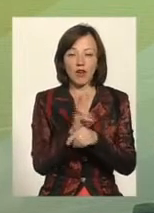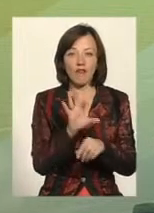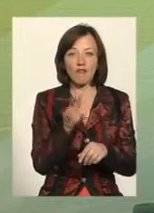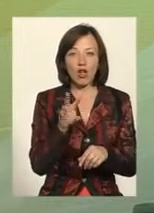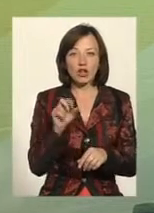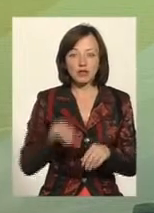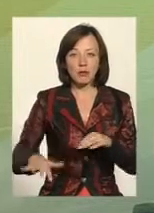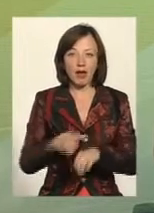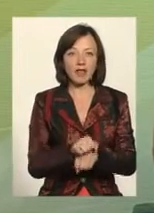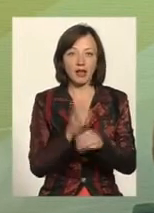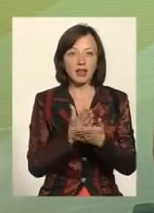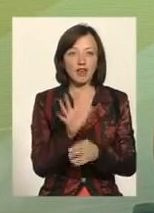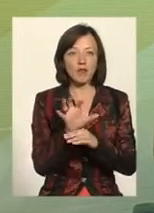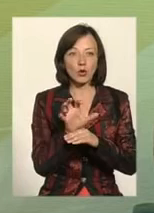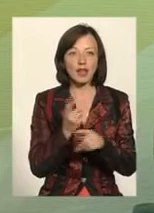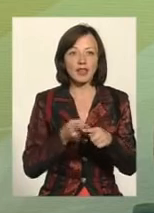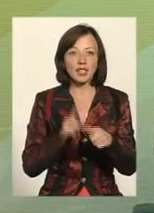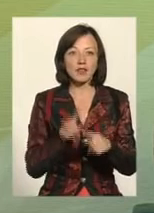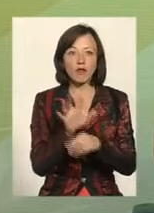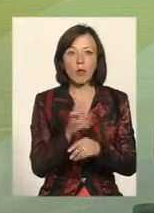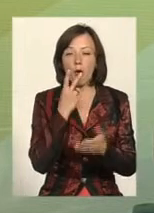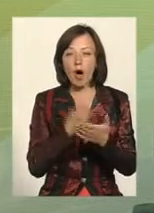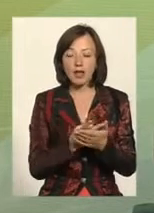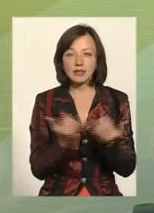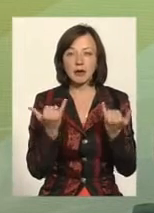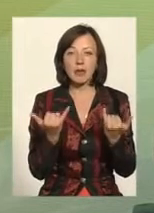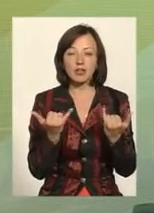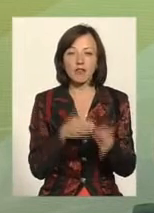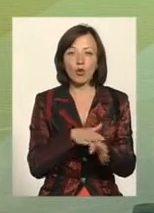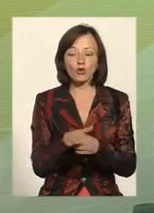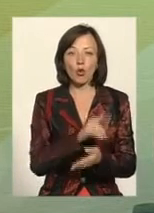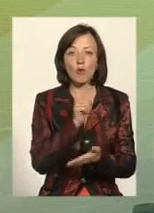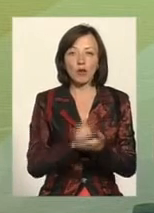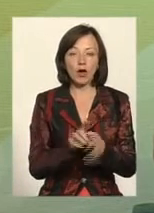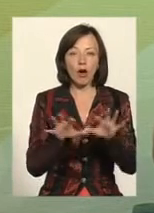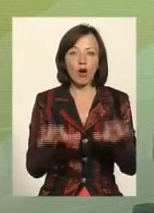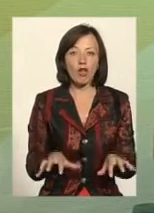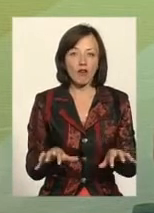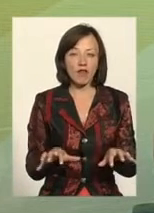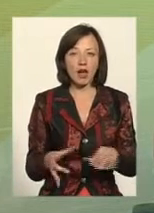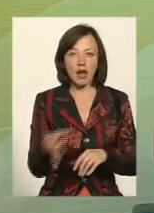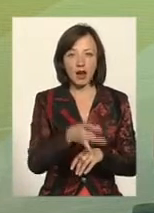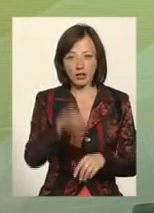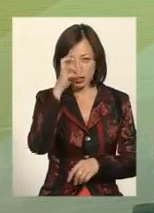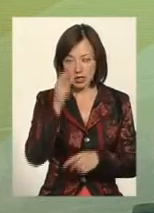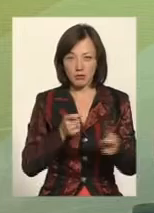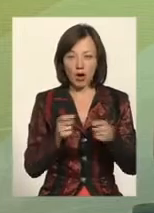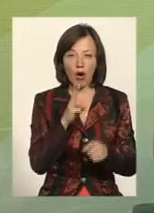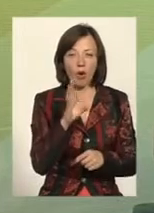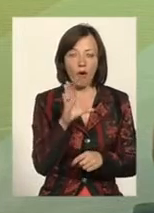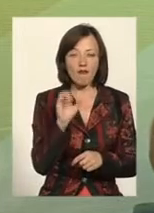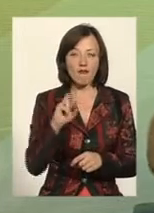Волочиський майдан, є фотографія. На цій фотографії показано теперішнього виконуючого обов'язки голови райдержадміністрації